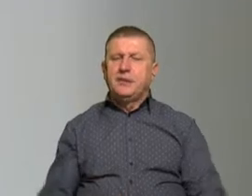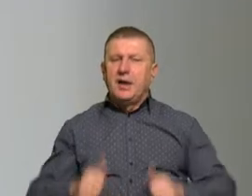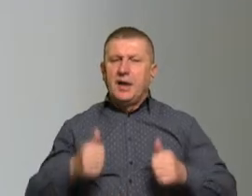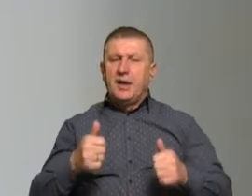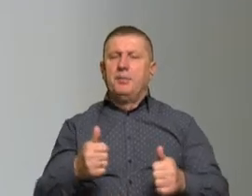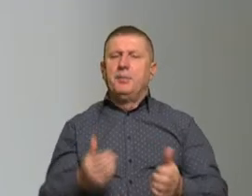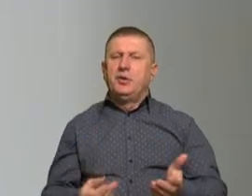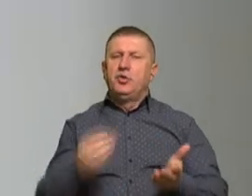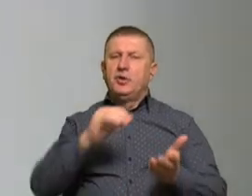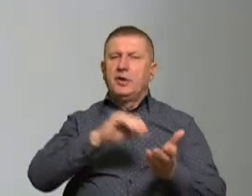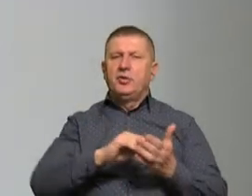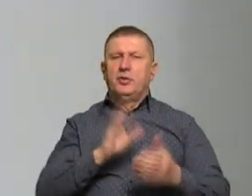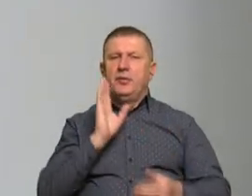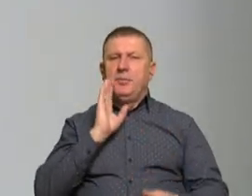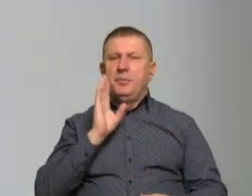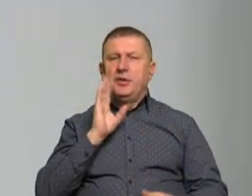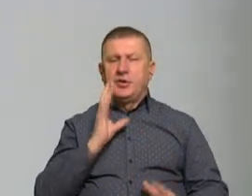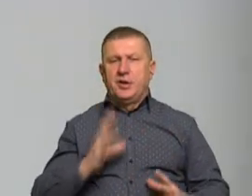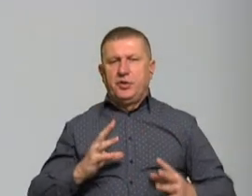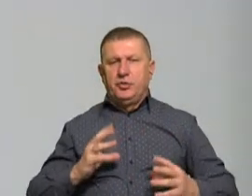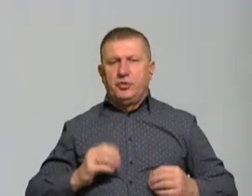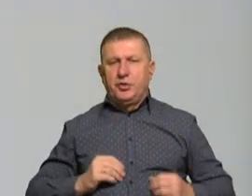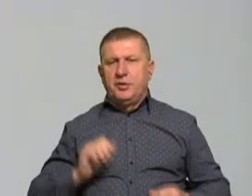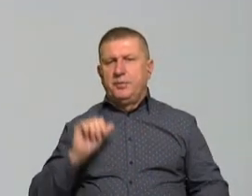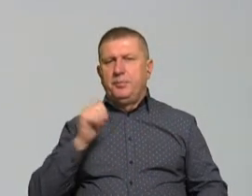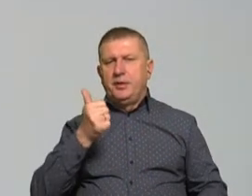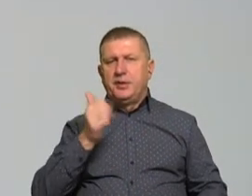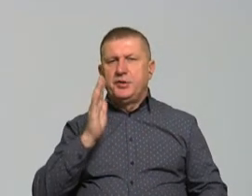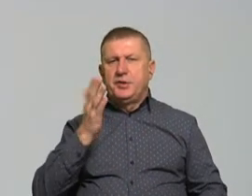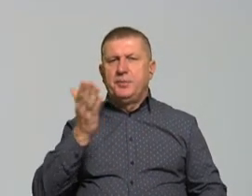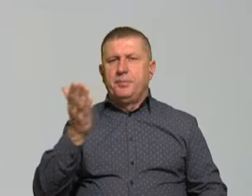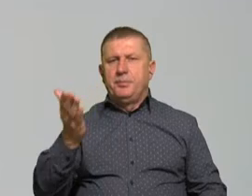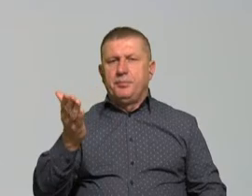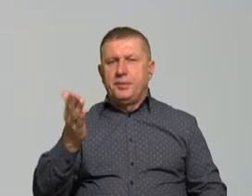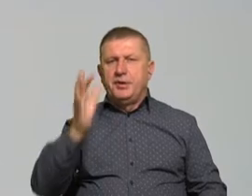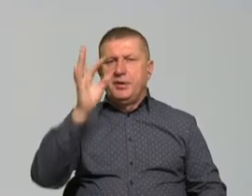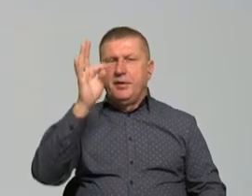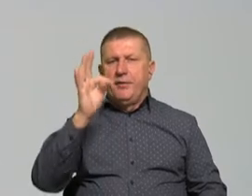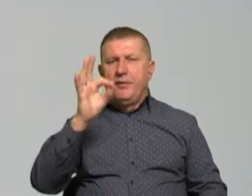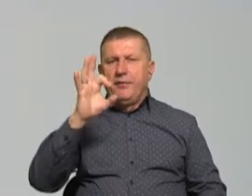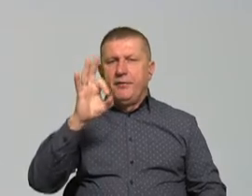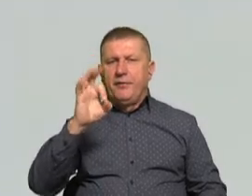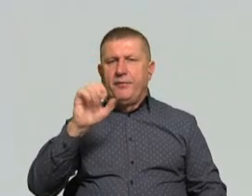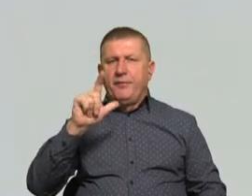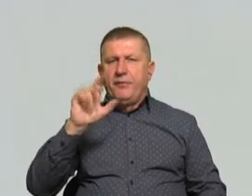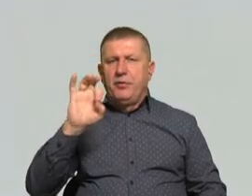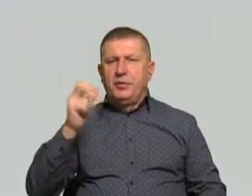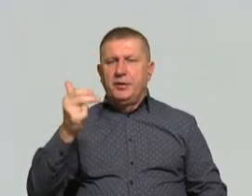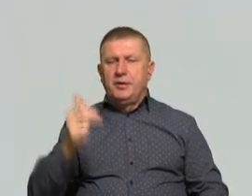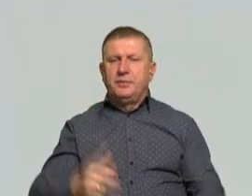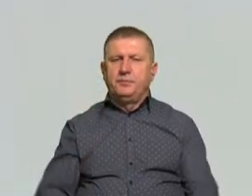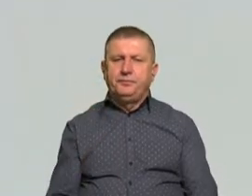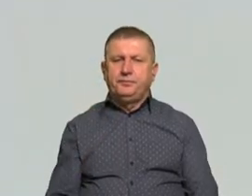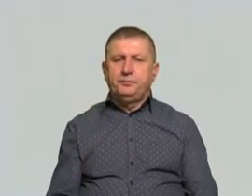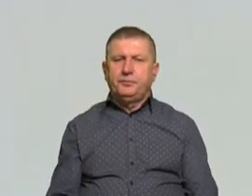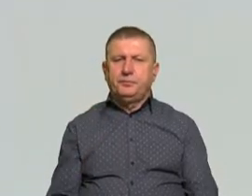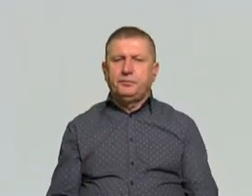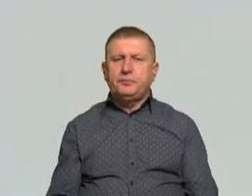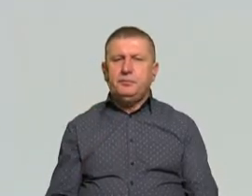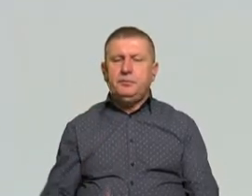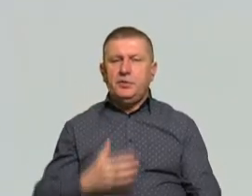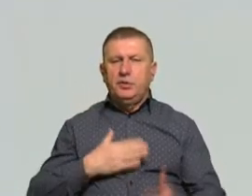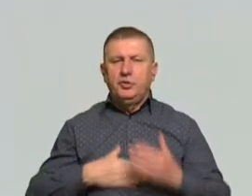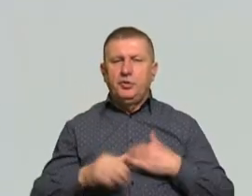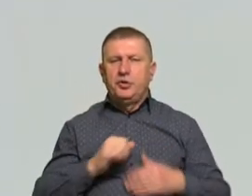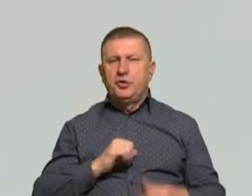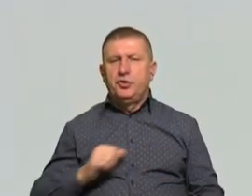zasobu komunalnego. Jako pierwszy będzie odpowiadał pan poseł Bronisław Foltyn. Akurat bardzo się cieszę, że padło to